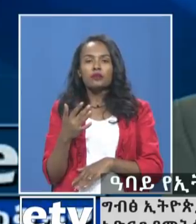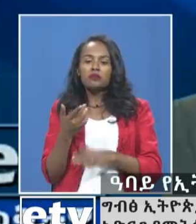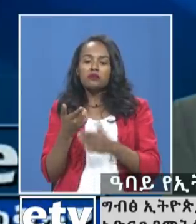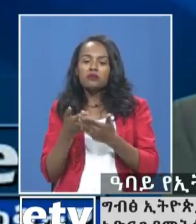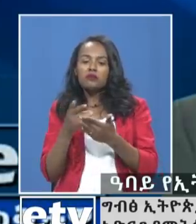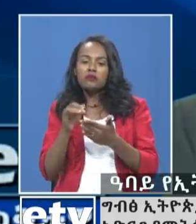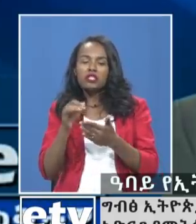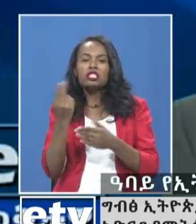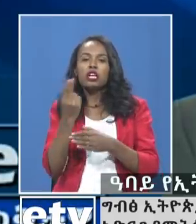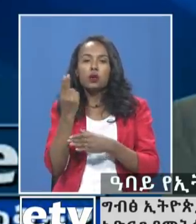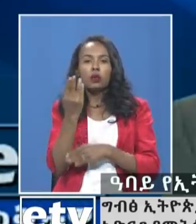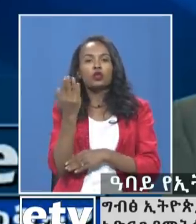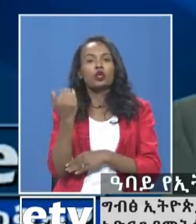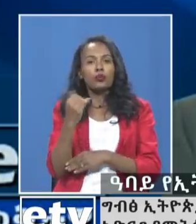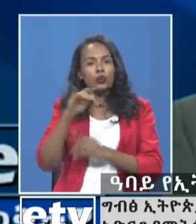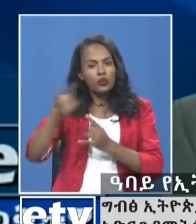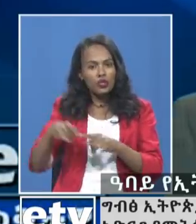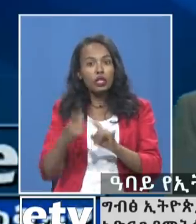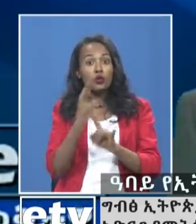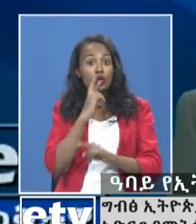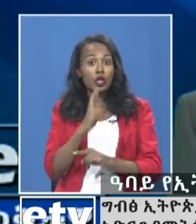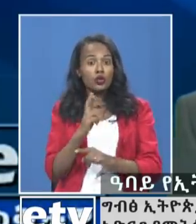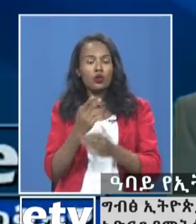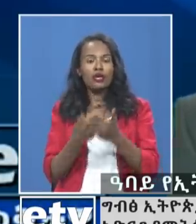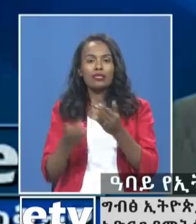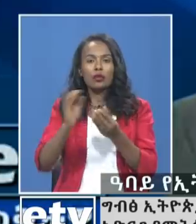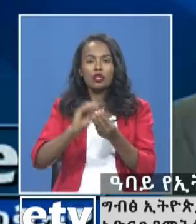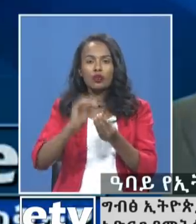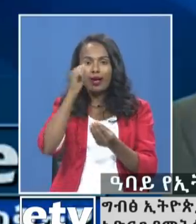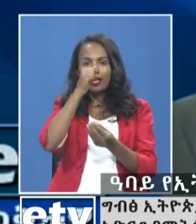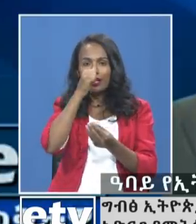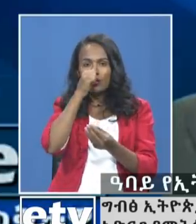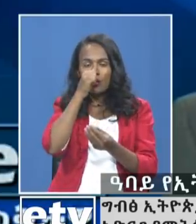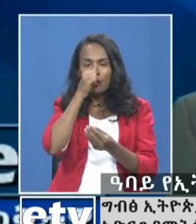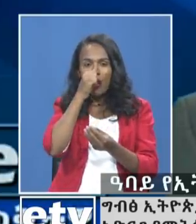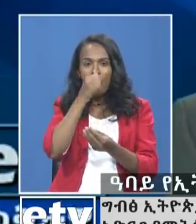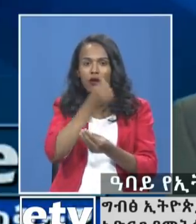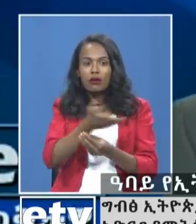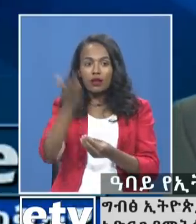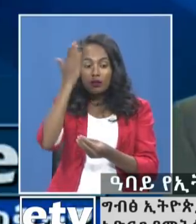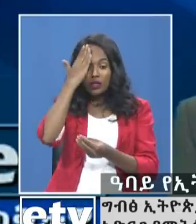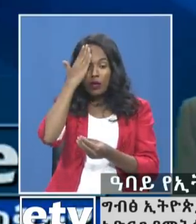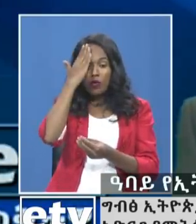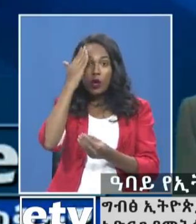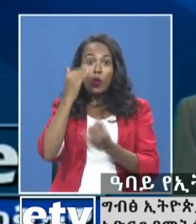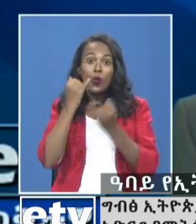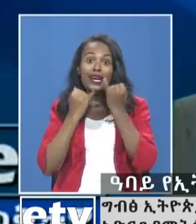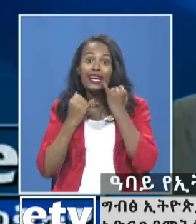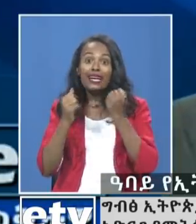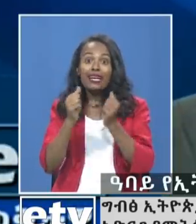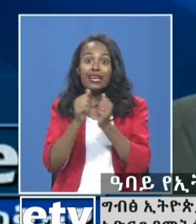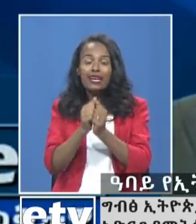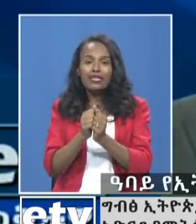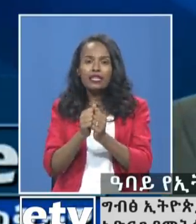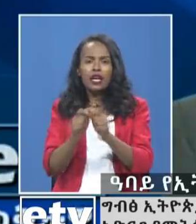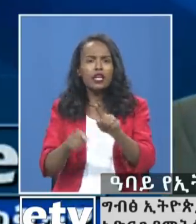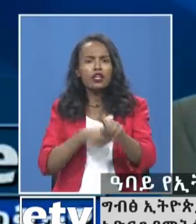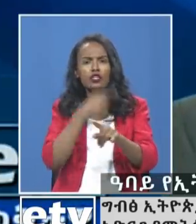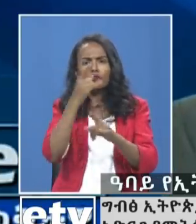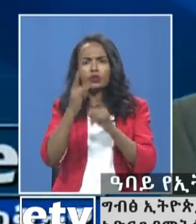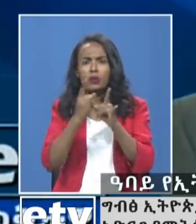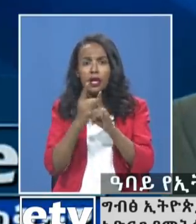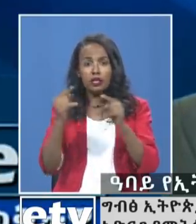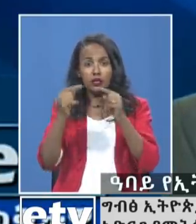እነኚህ ሲጠቀሙባቸው የነበሩ ስልቶች ናቸው። ከዛ በተጨማሪ ኢትዮጵያ እንግዲህ እንደሚታወቀው ከእስራኤል ጋር የረዥም ዘመናት